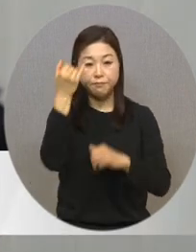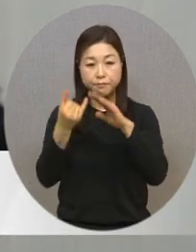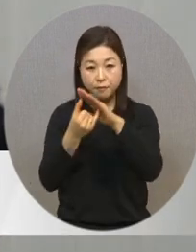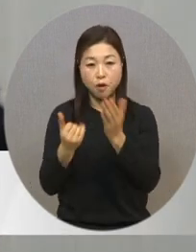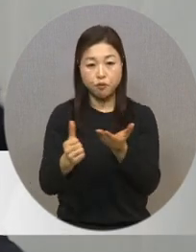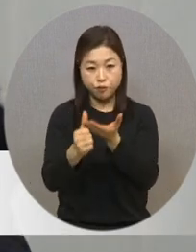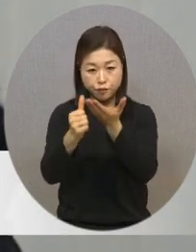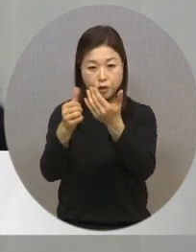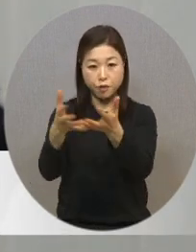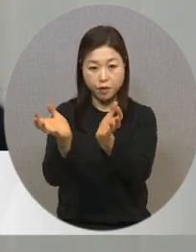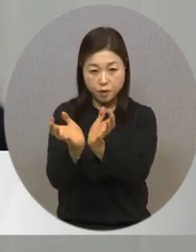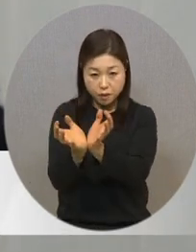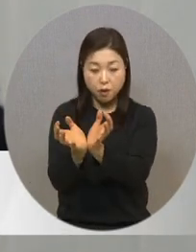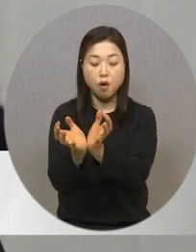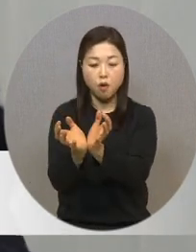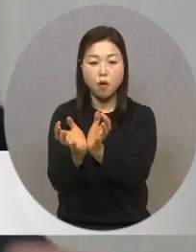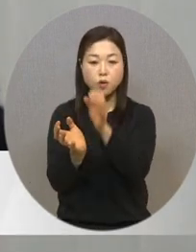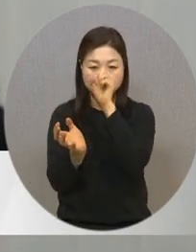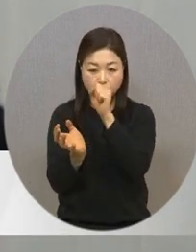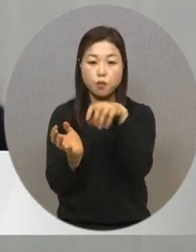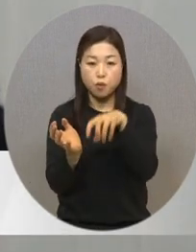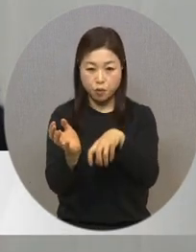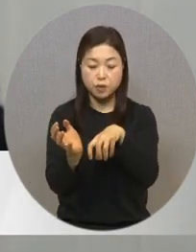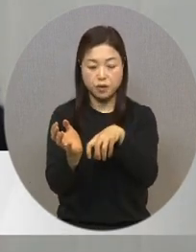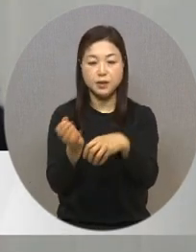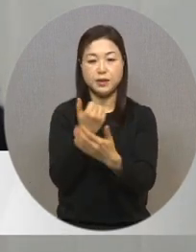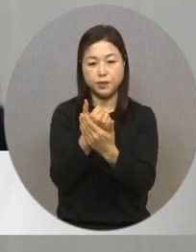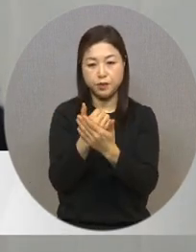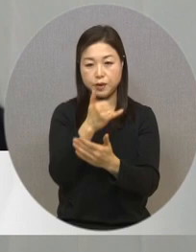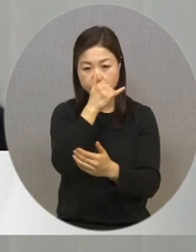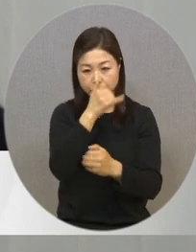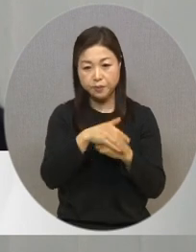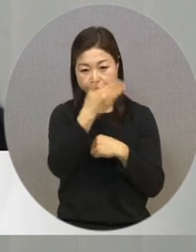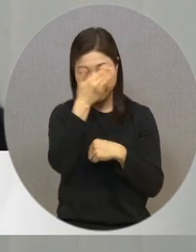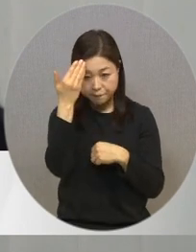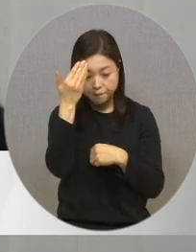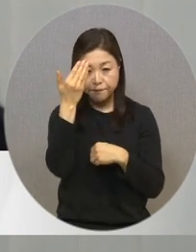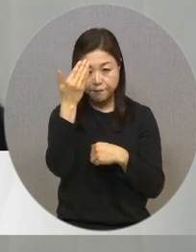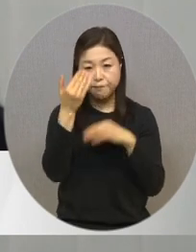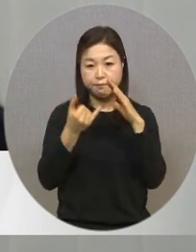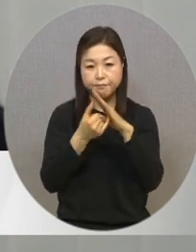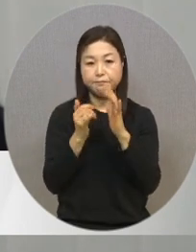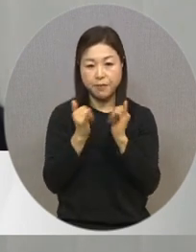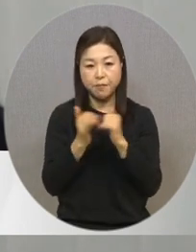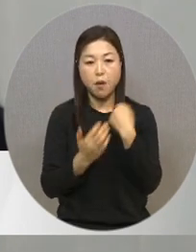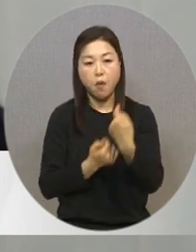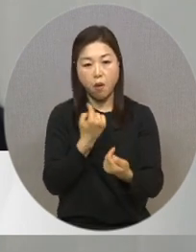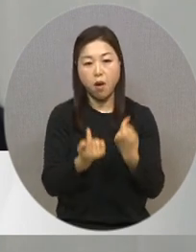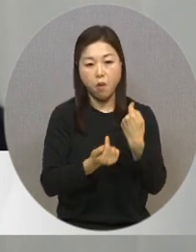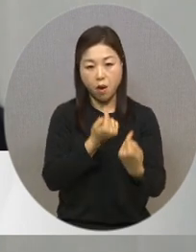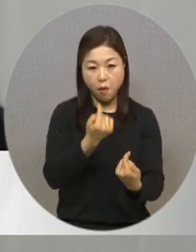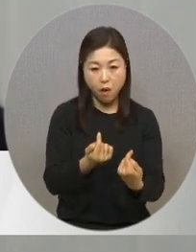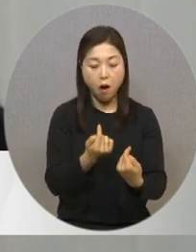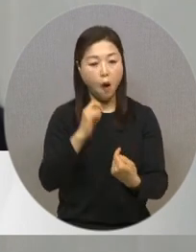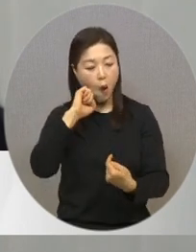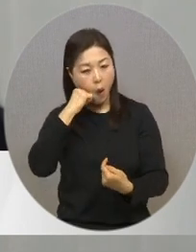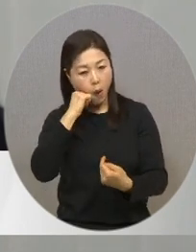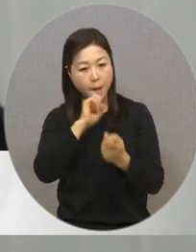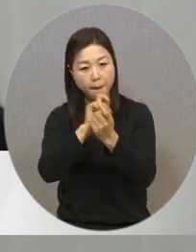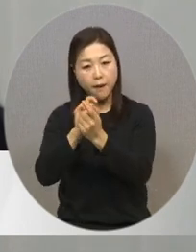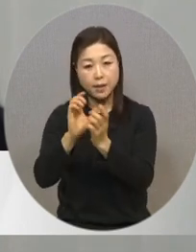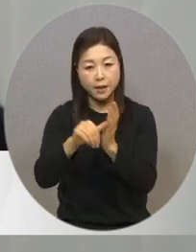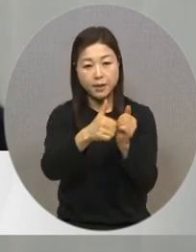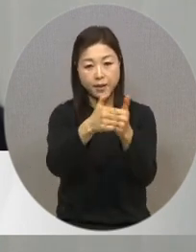그 장소도 제공해 주시고 우리 청소년들이 마음껏 와서 어려운 일 있을 때 상담도 하고 또